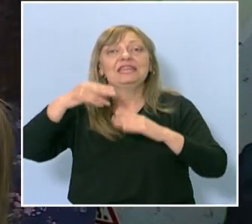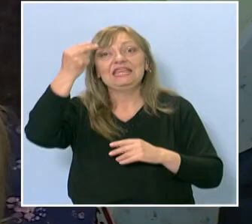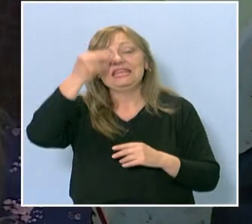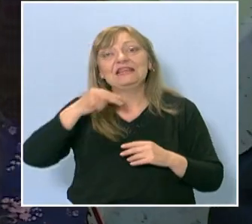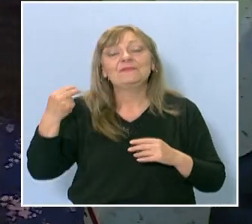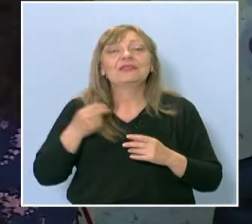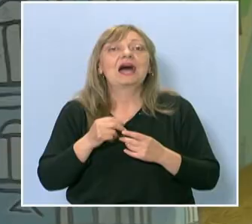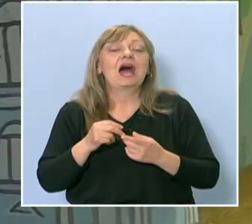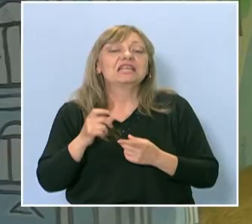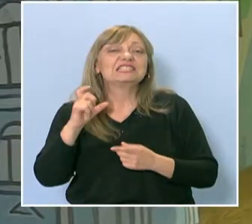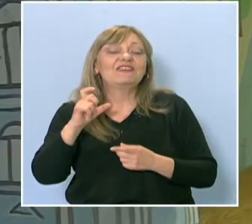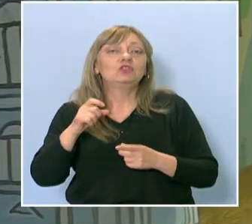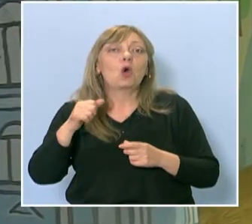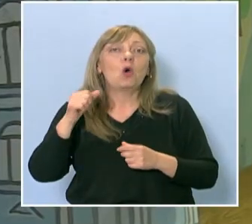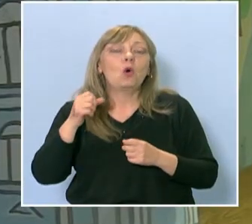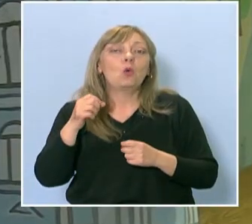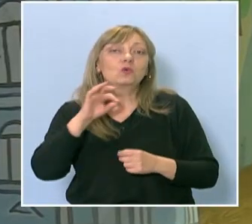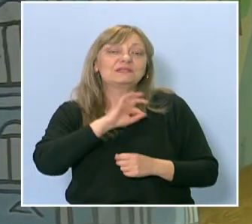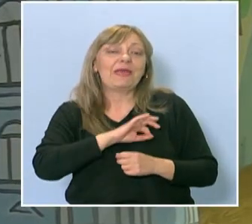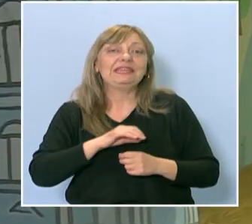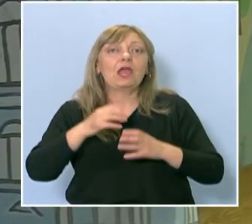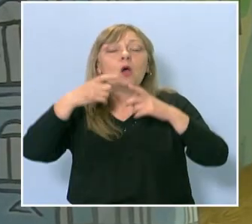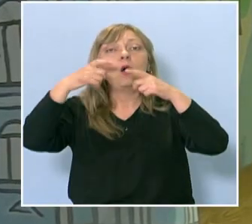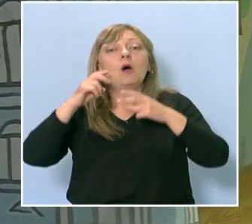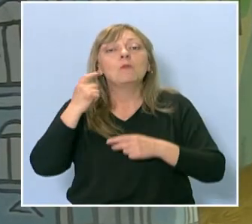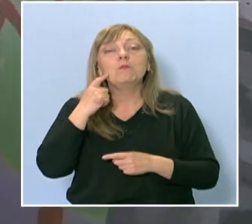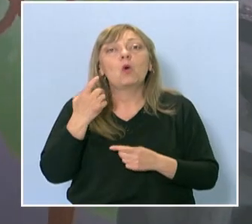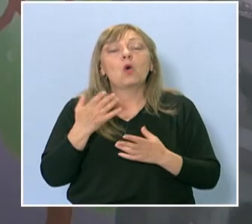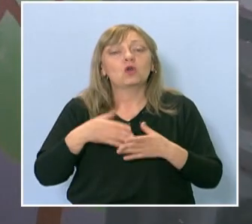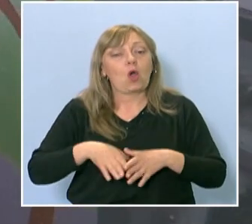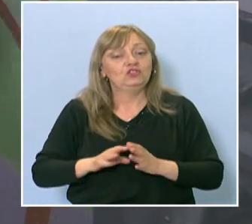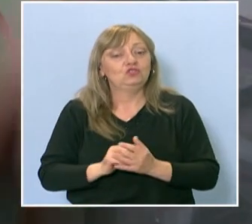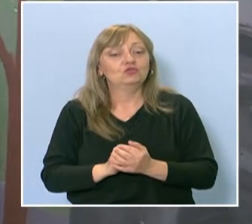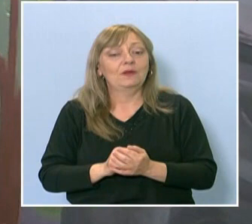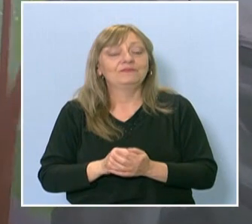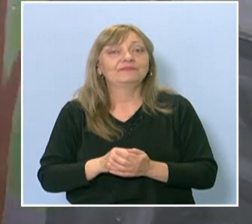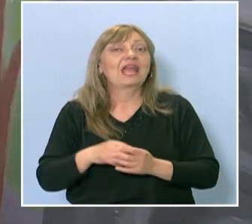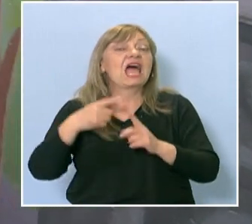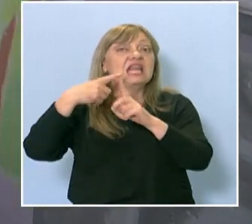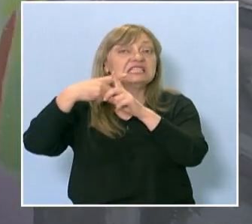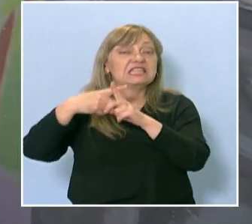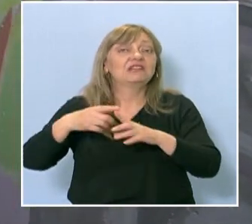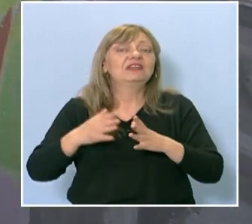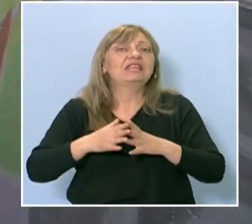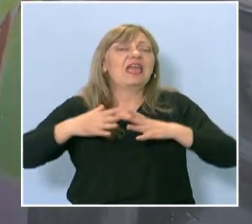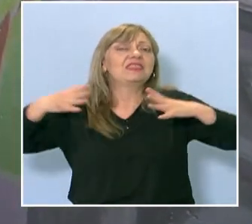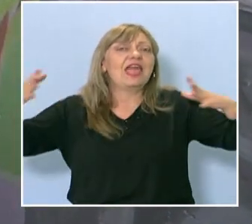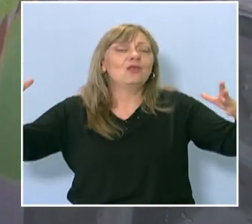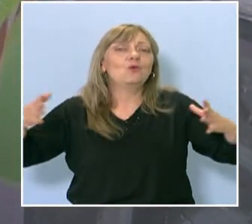Успение Богородично. Катедралата в Варна е най-голямата църква